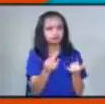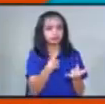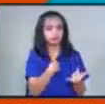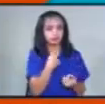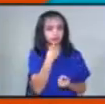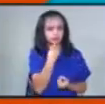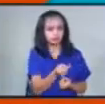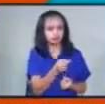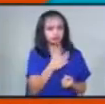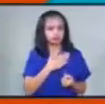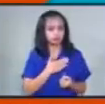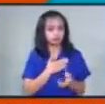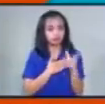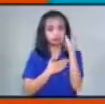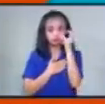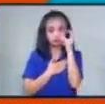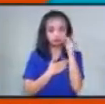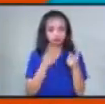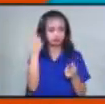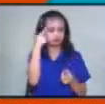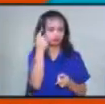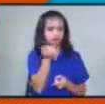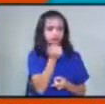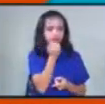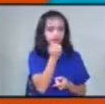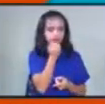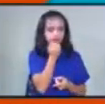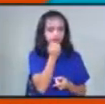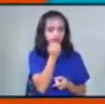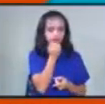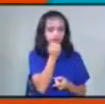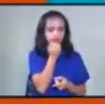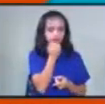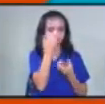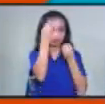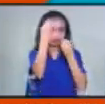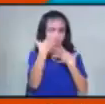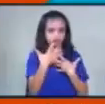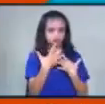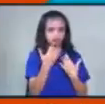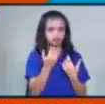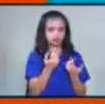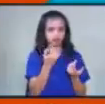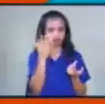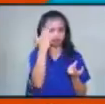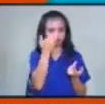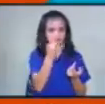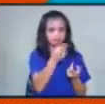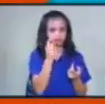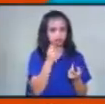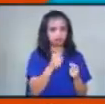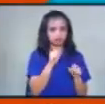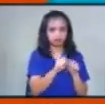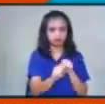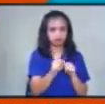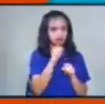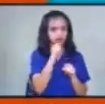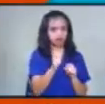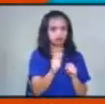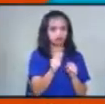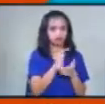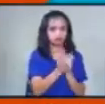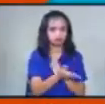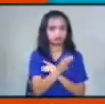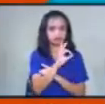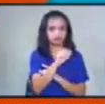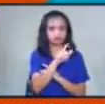sinabi ko, yung balita ko, mukhang mali ang balita na nasagap ko kasi nagmamatigas ka. So ito hindi na balita, it will be a